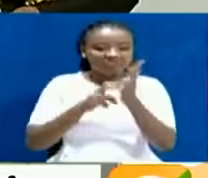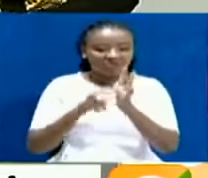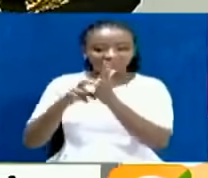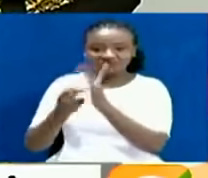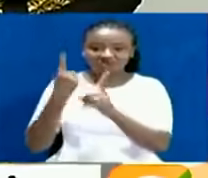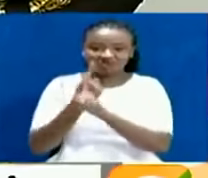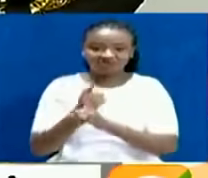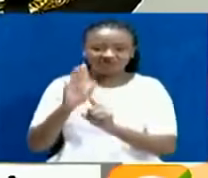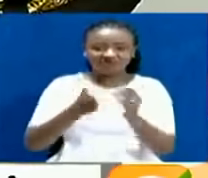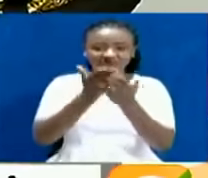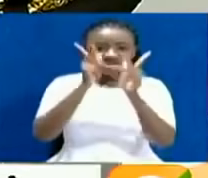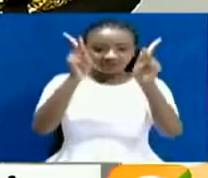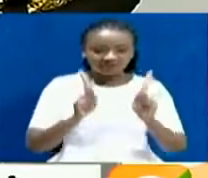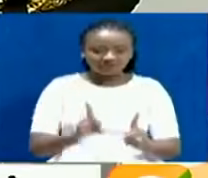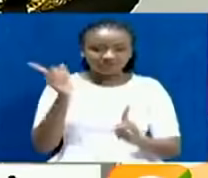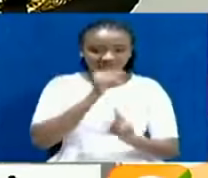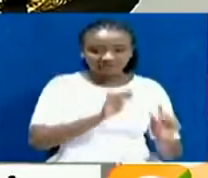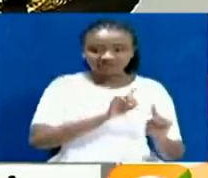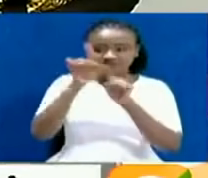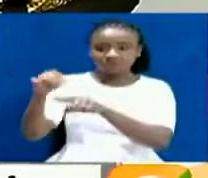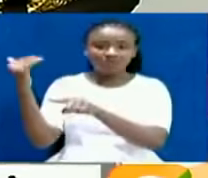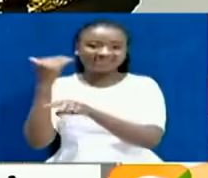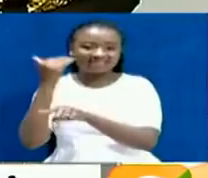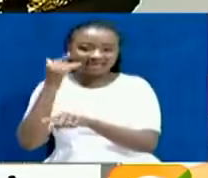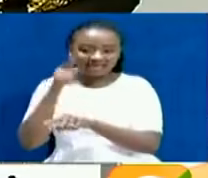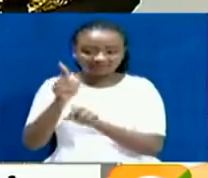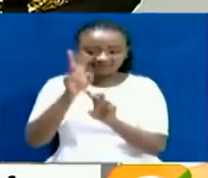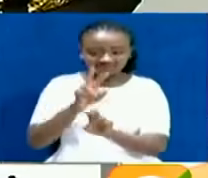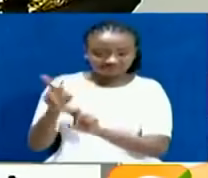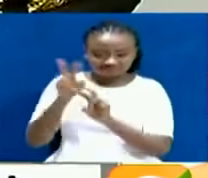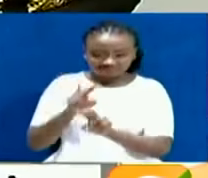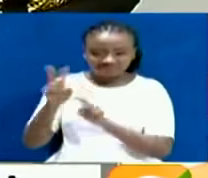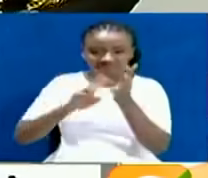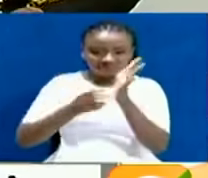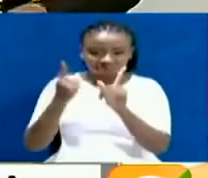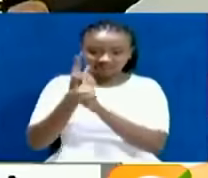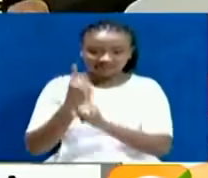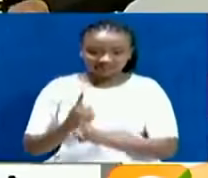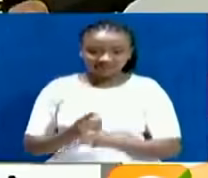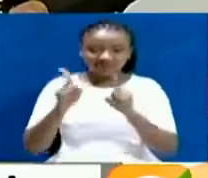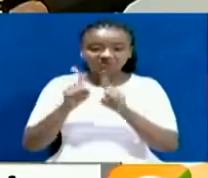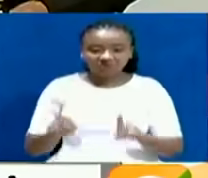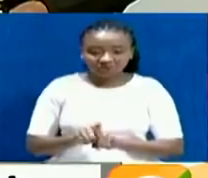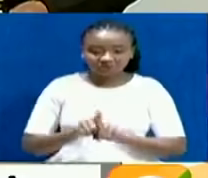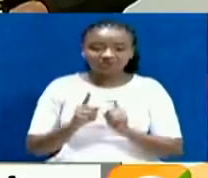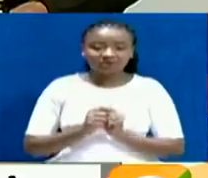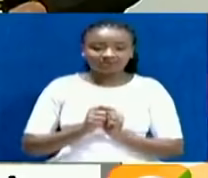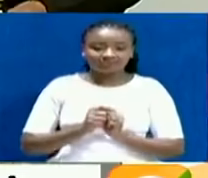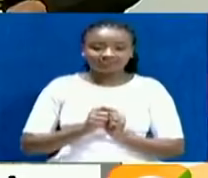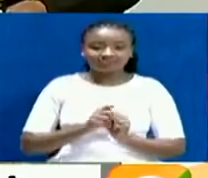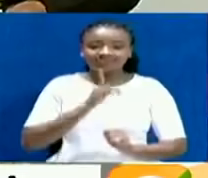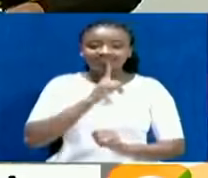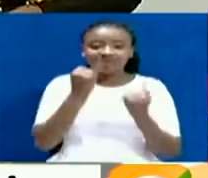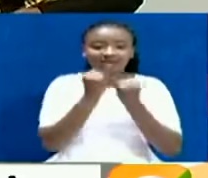Naam, Rais aliwasili Kisumu na kuelekea Siaya ambapo alikagua miradi tofauti. Naam, wakati huo huo serikali imethibitisha kuwa sherehe